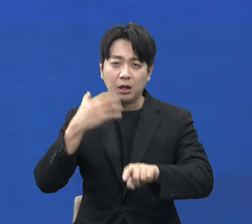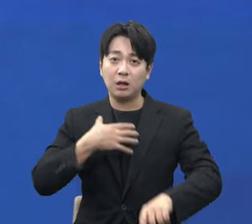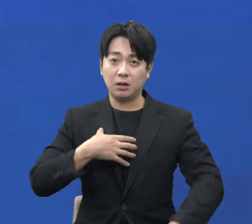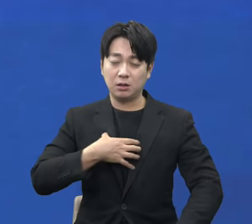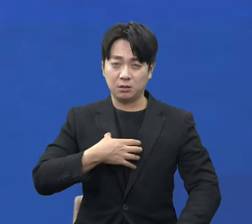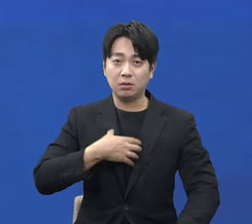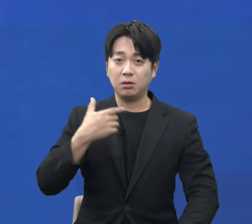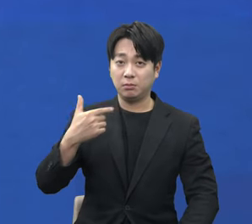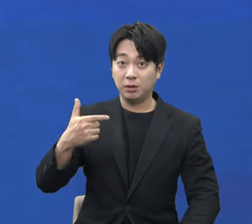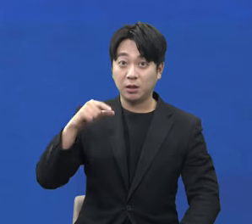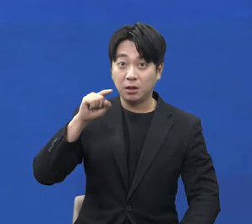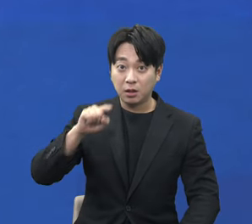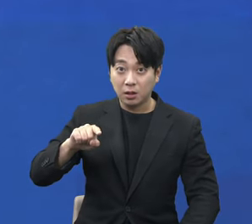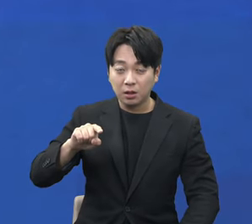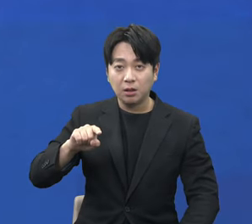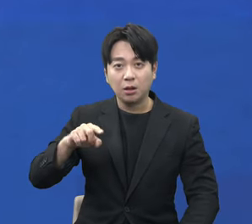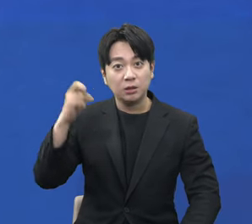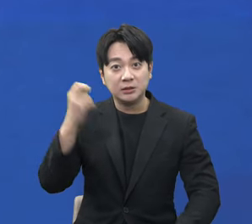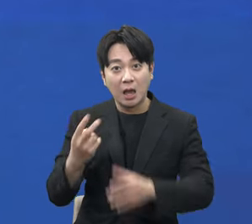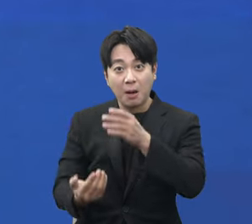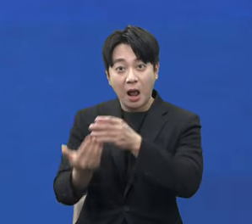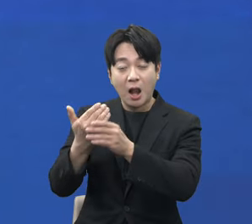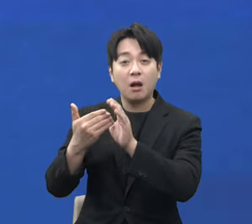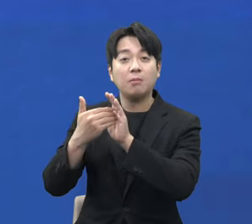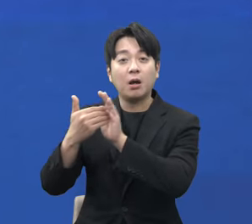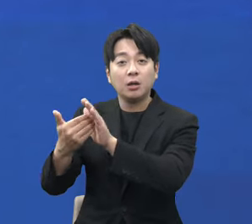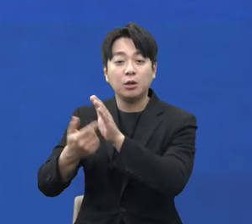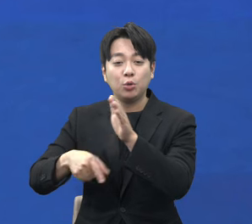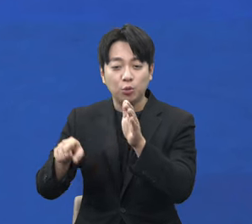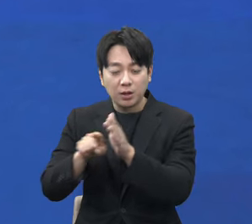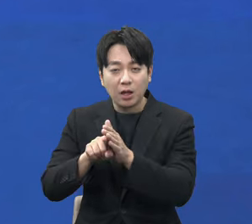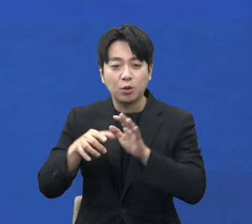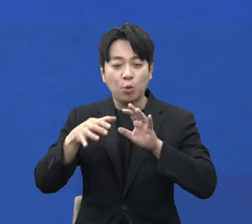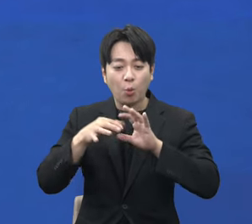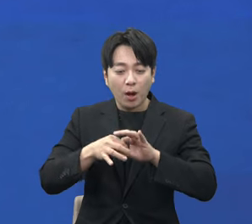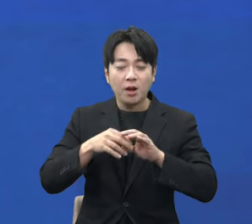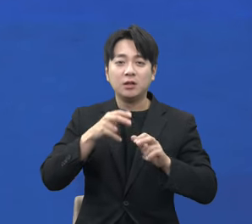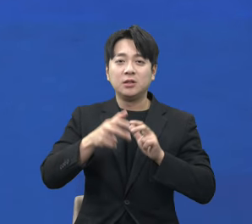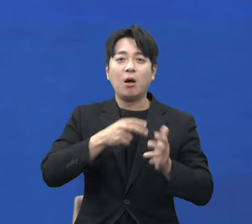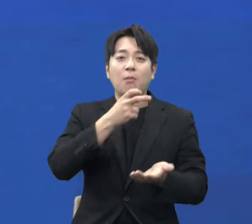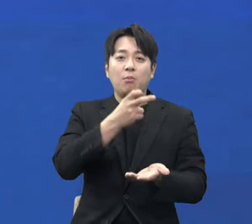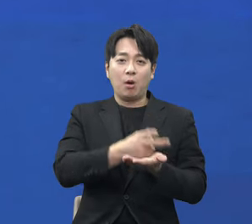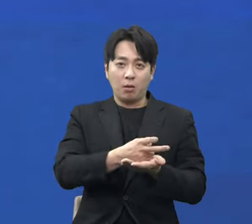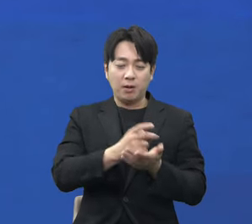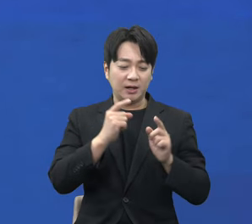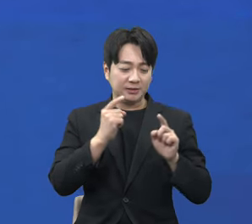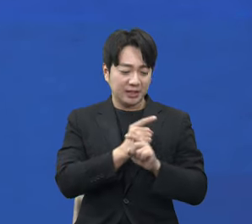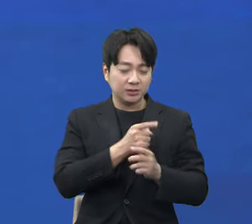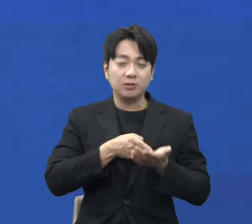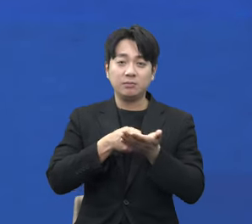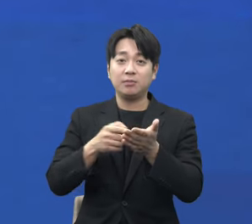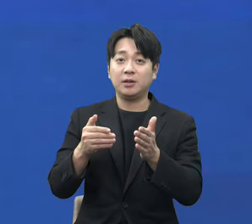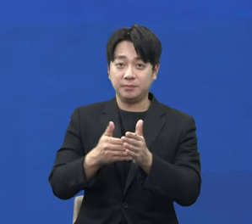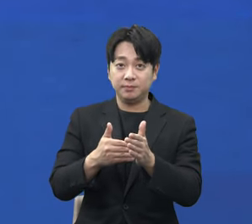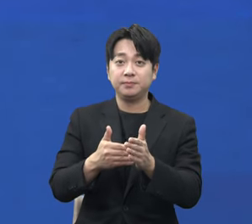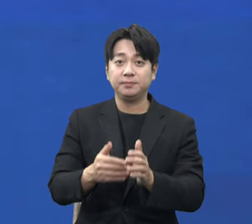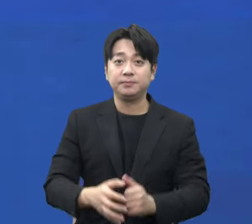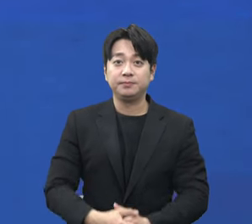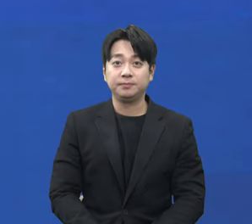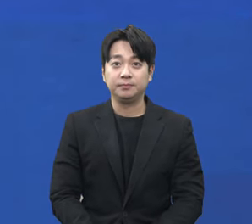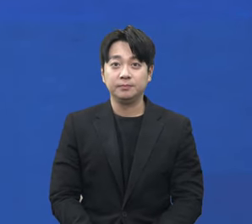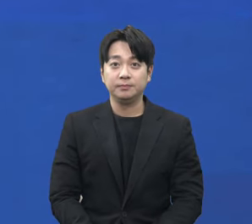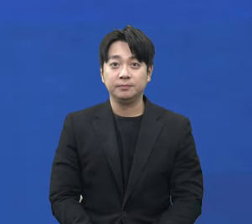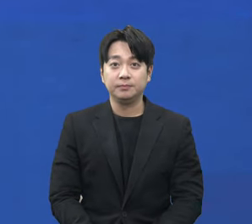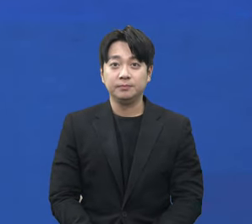플랫폼의 소상공인 보호를 위한 플랫폼법을, 제정법을 대표 발의했습니다. 그리고